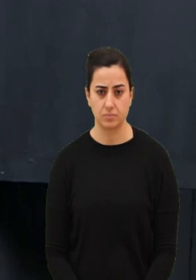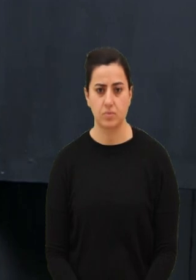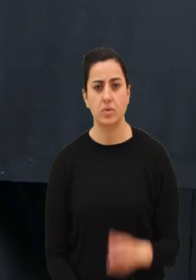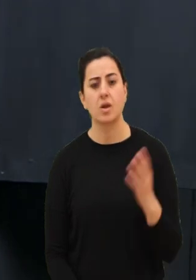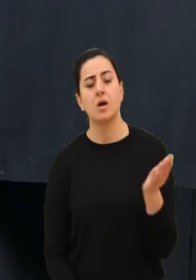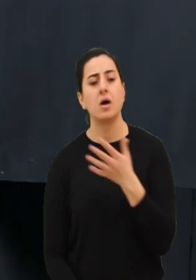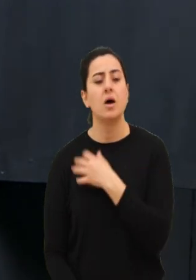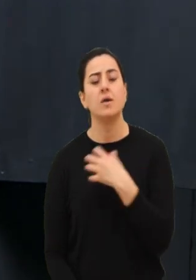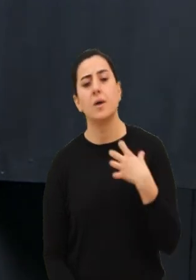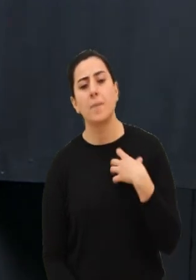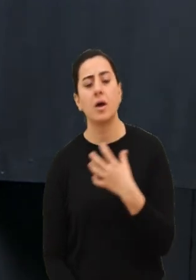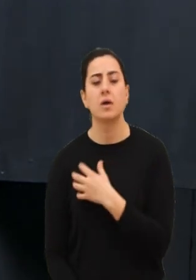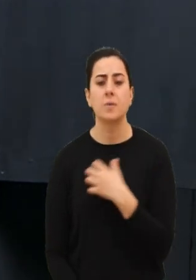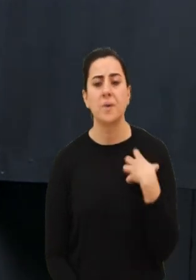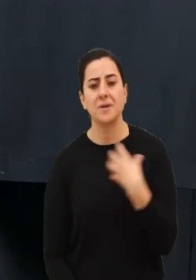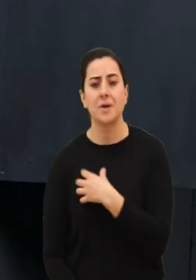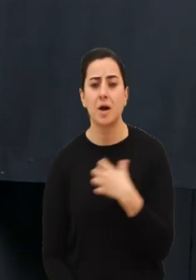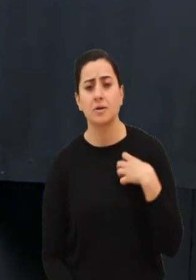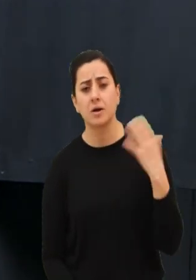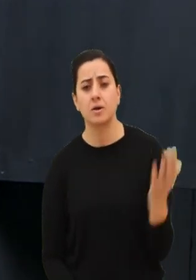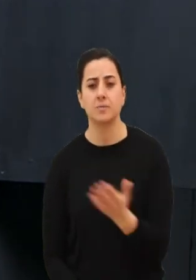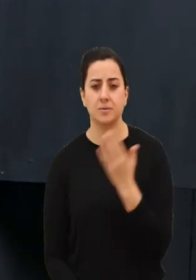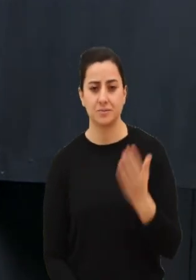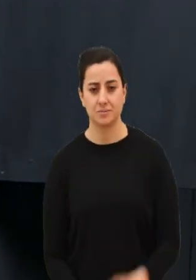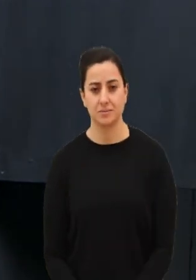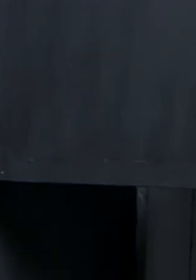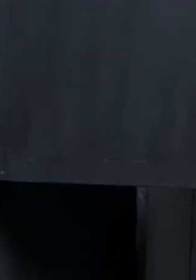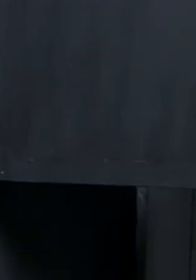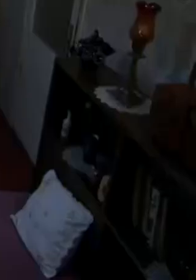Ah, ah aman aman aman aman.